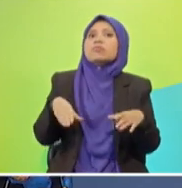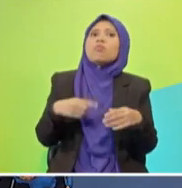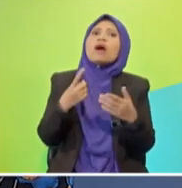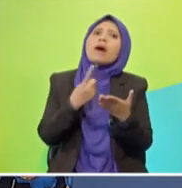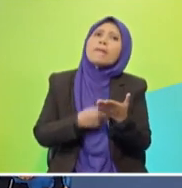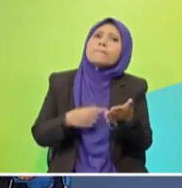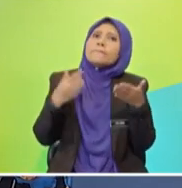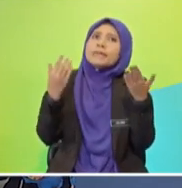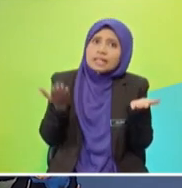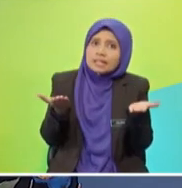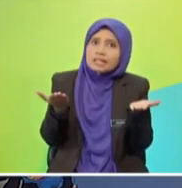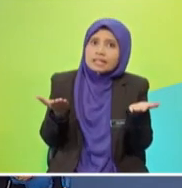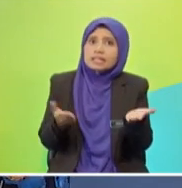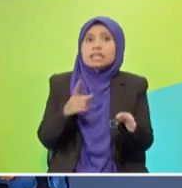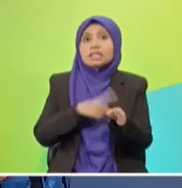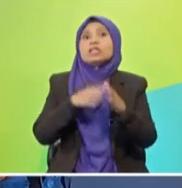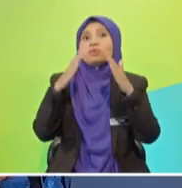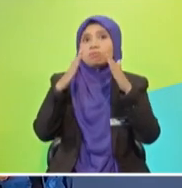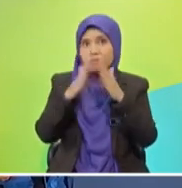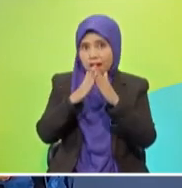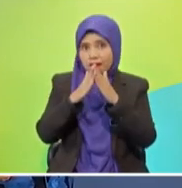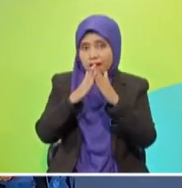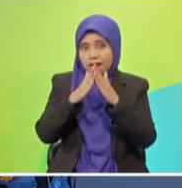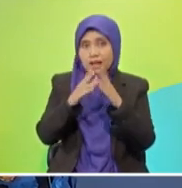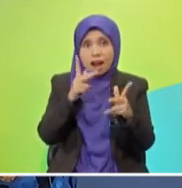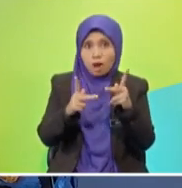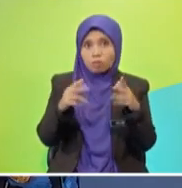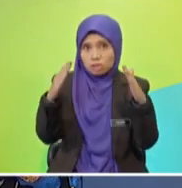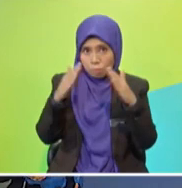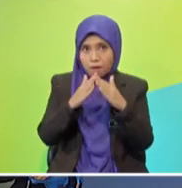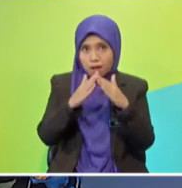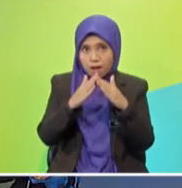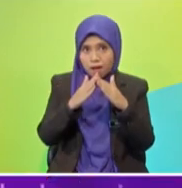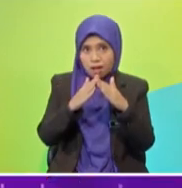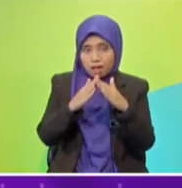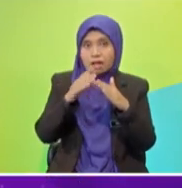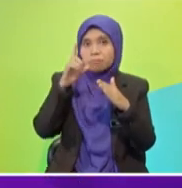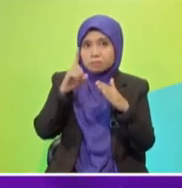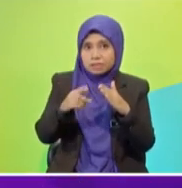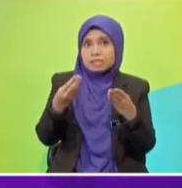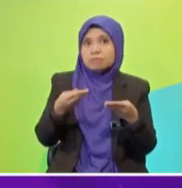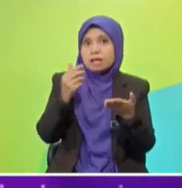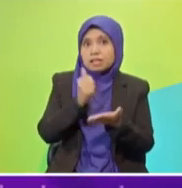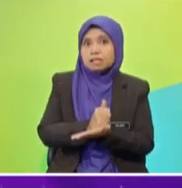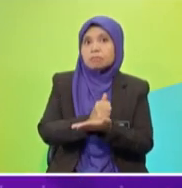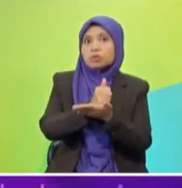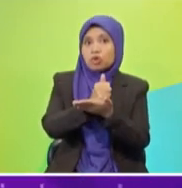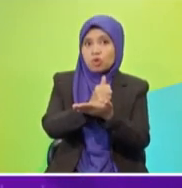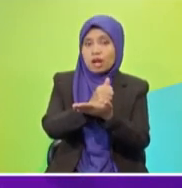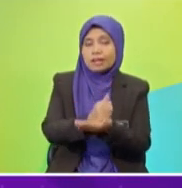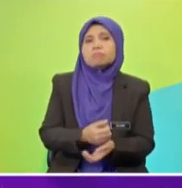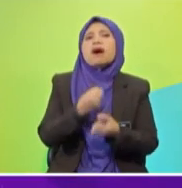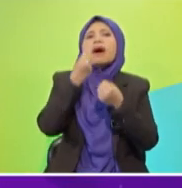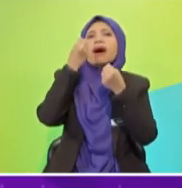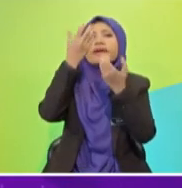jika berlaku di rumah oke kita perlu mengulurkan bantuan memberitahu ibu